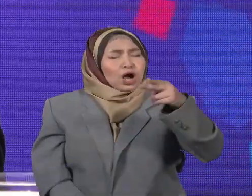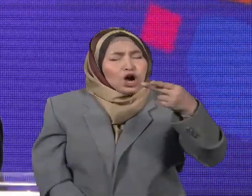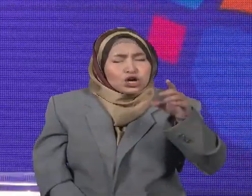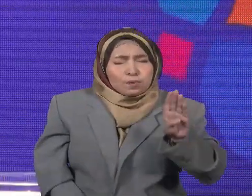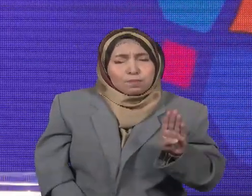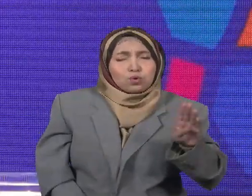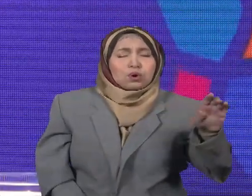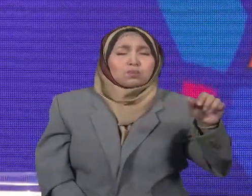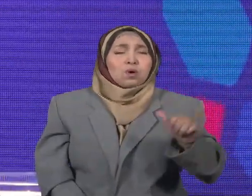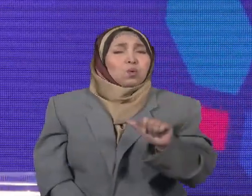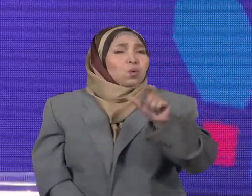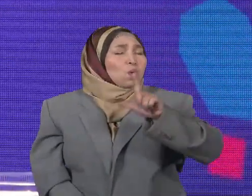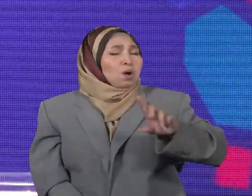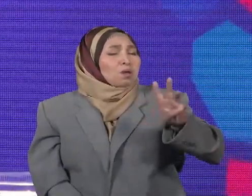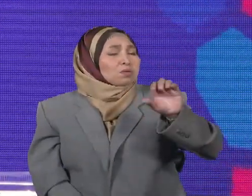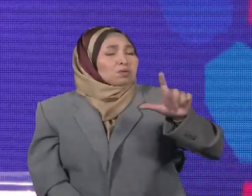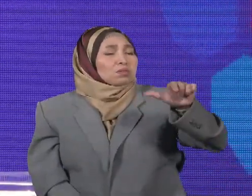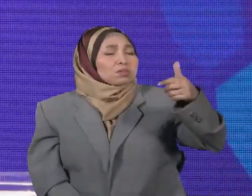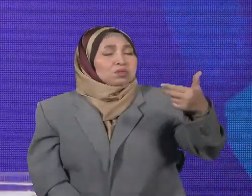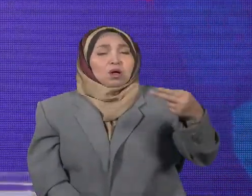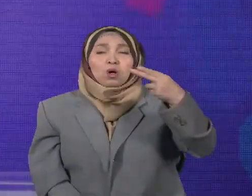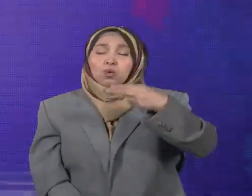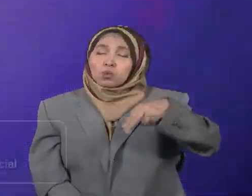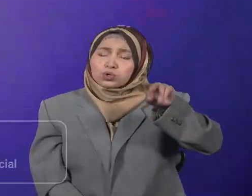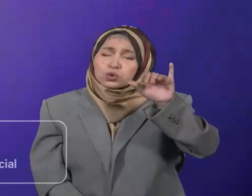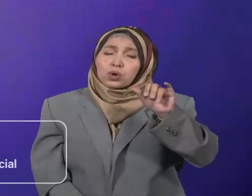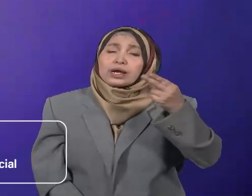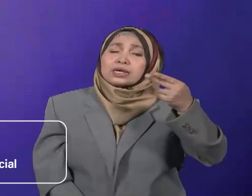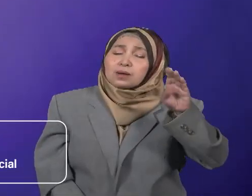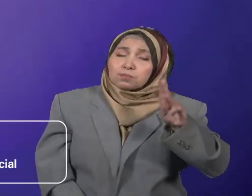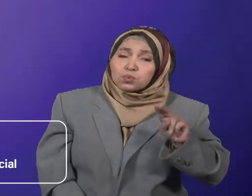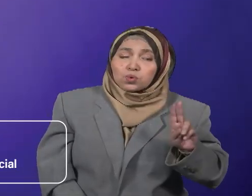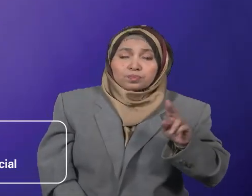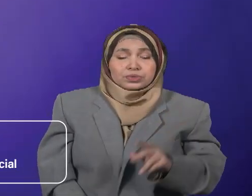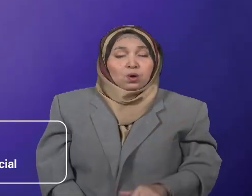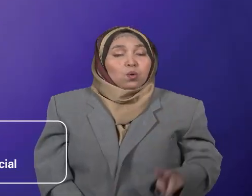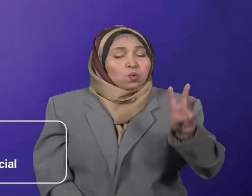kan. Wallahu la yuhibbu. Cuba.